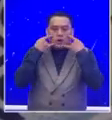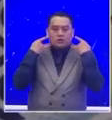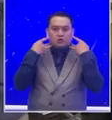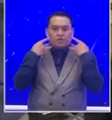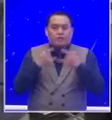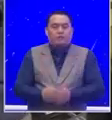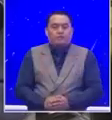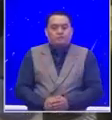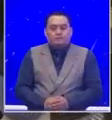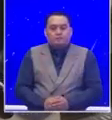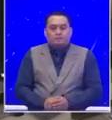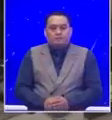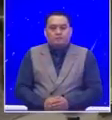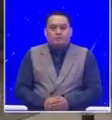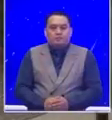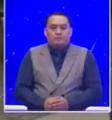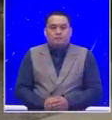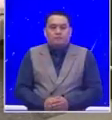интерлока.